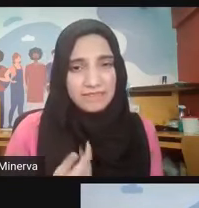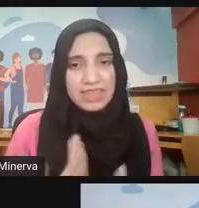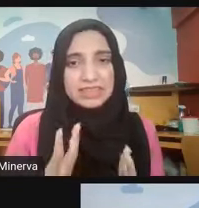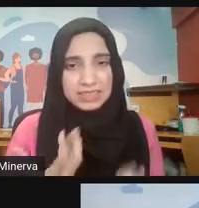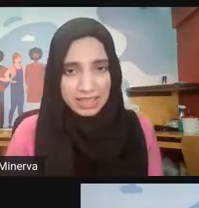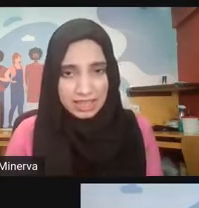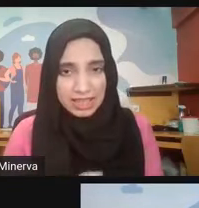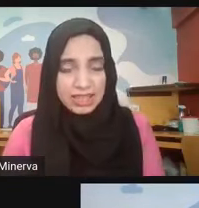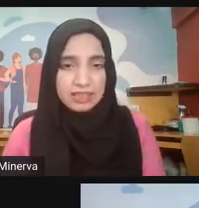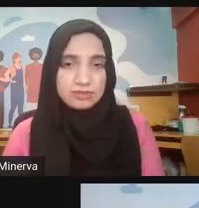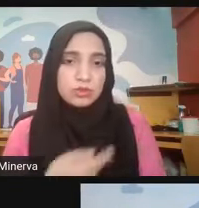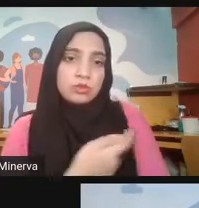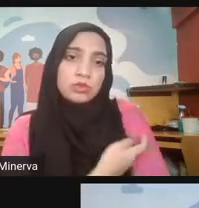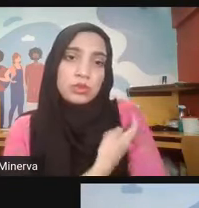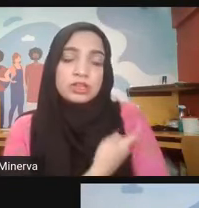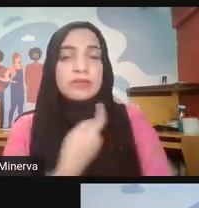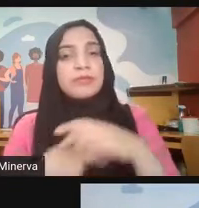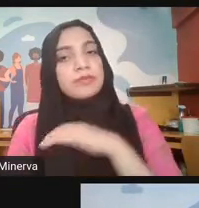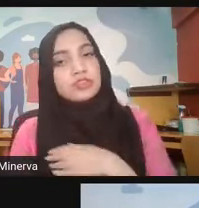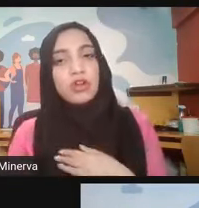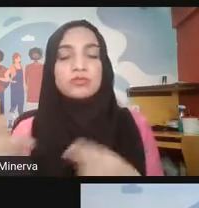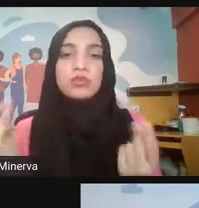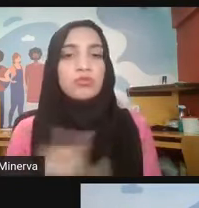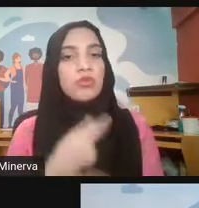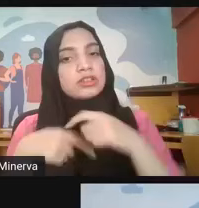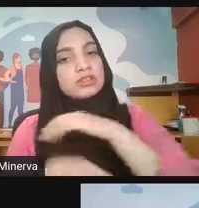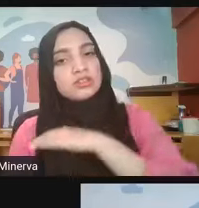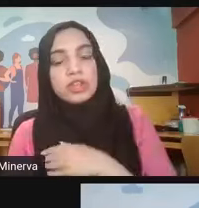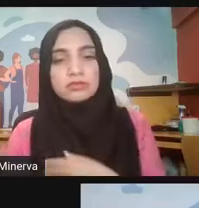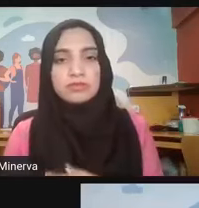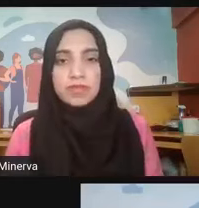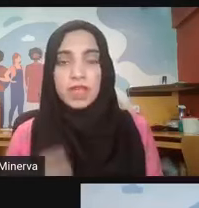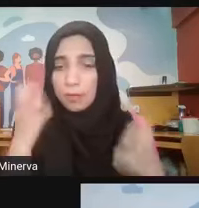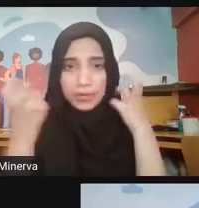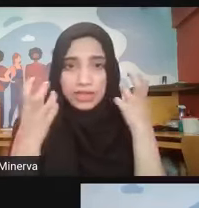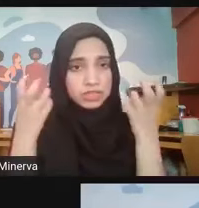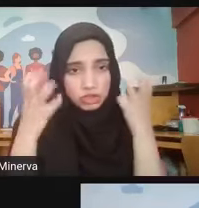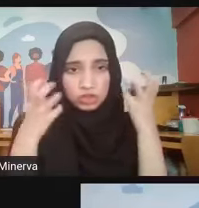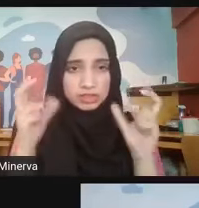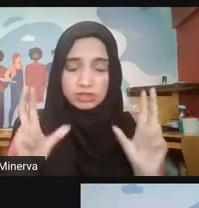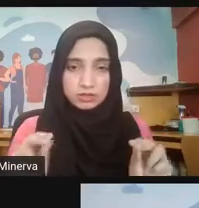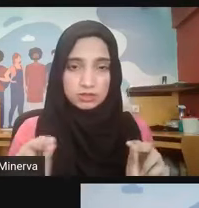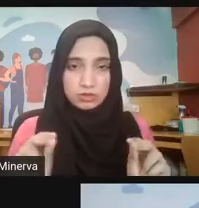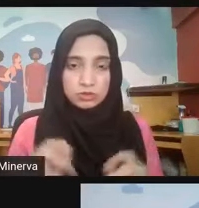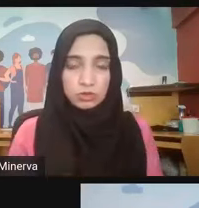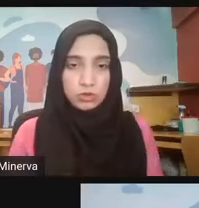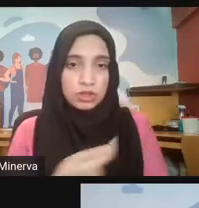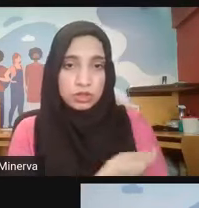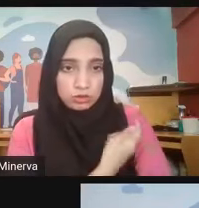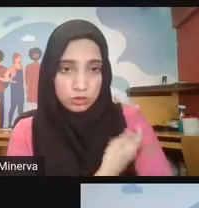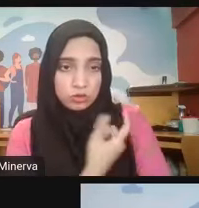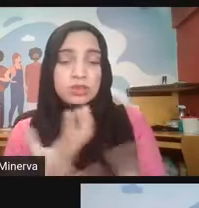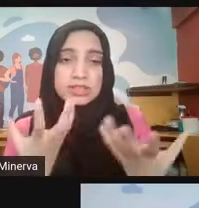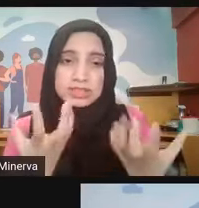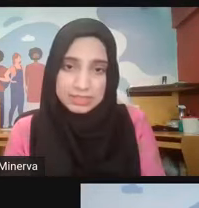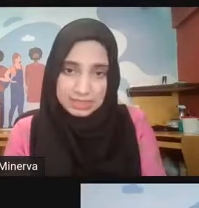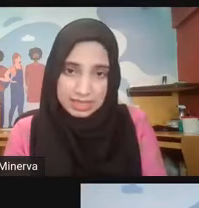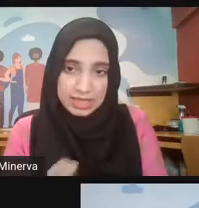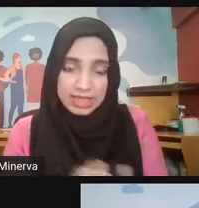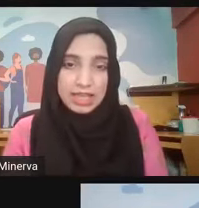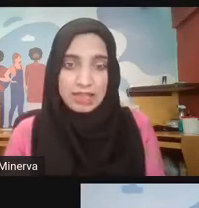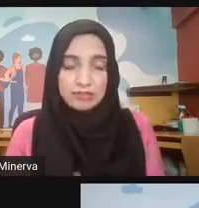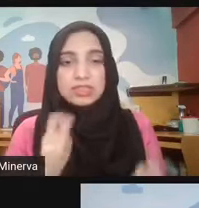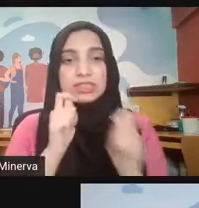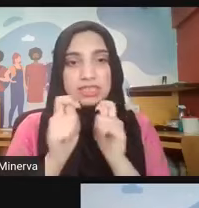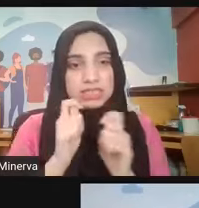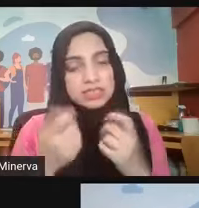क्या करेंगी, आप अपने डॉक्टर के पास जाएंगी। यू डोंट हैव टू फ्रीक आउट, देयर आर डॉक्टर्स हु आर वेटिंग फॉर यू टू कम टू देम एंड डिस्कस योर